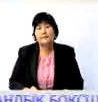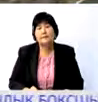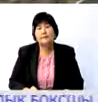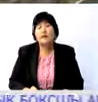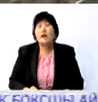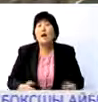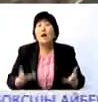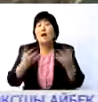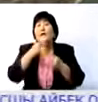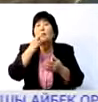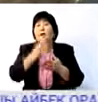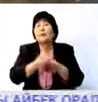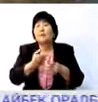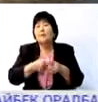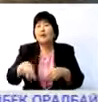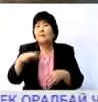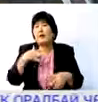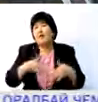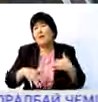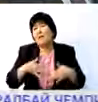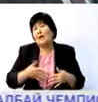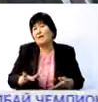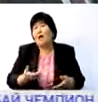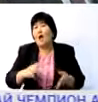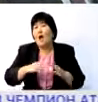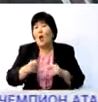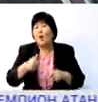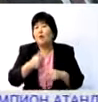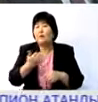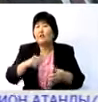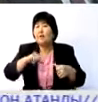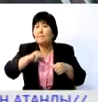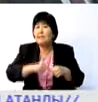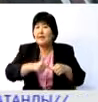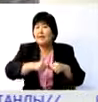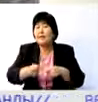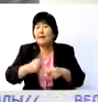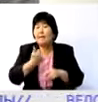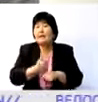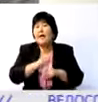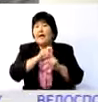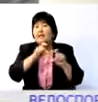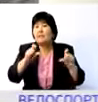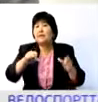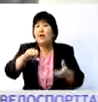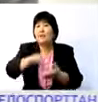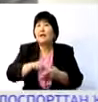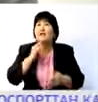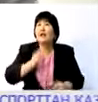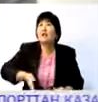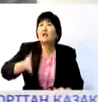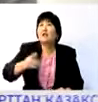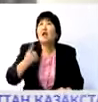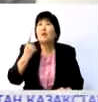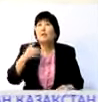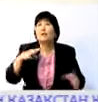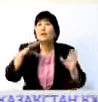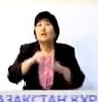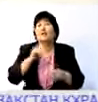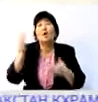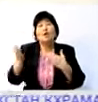Есепті емтиханға әрекеті мардымсыз ауыл әкімдерімен оларға бекітілген басқарма департамент басшылары шығып жатты. Бірінің еншісіне